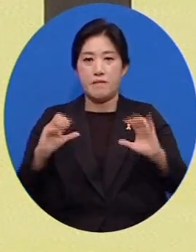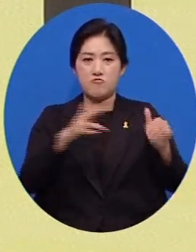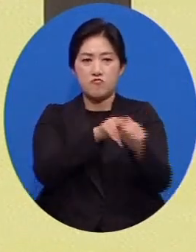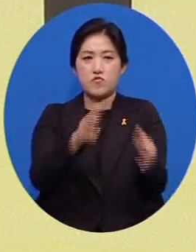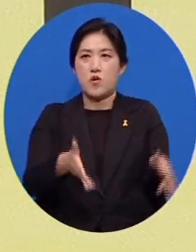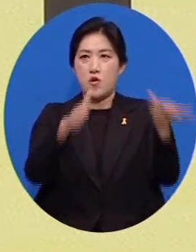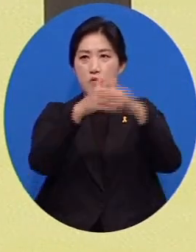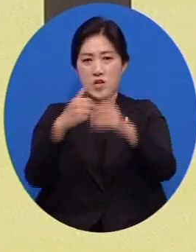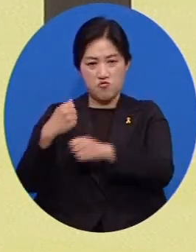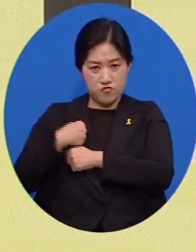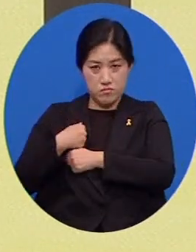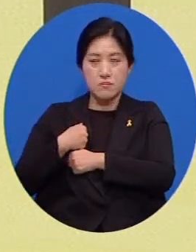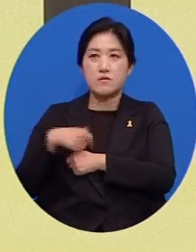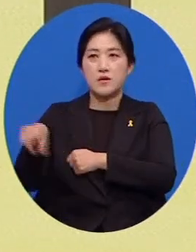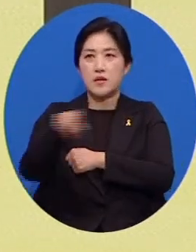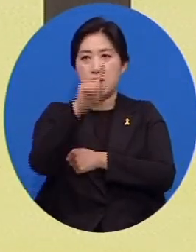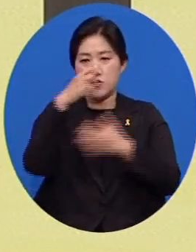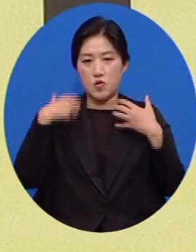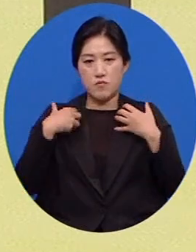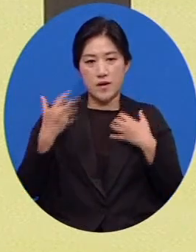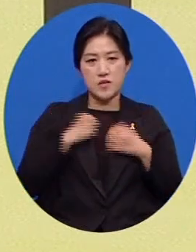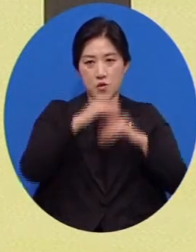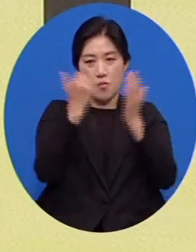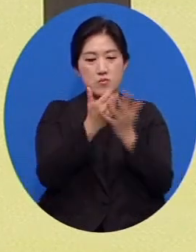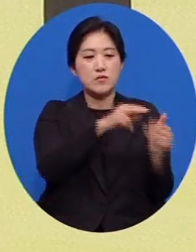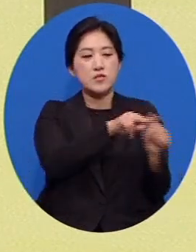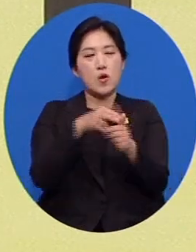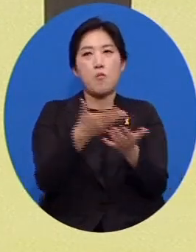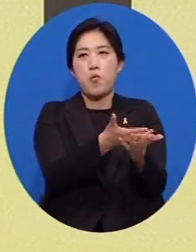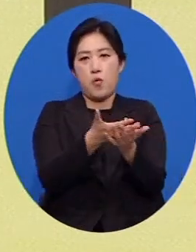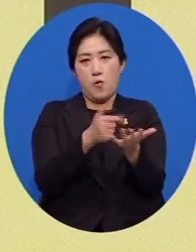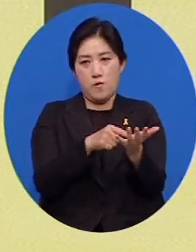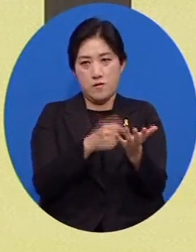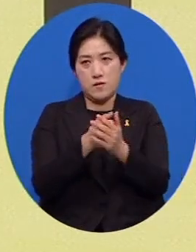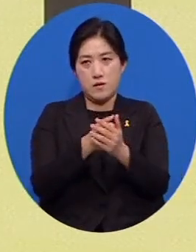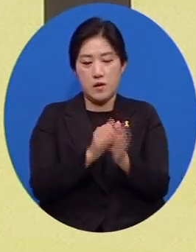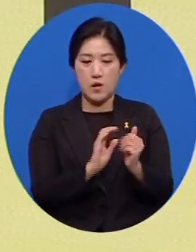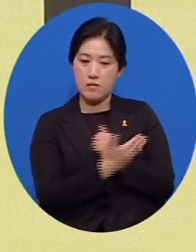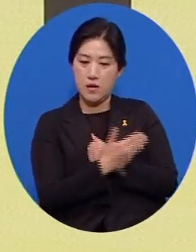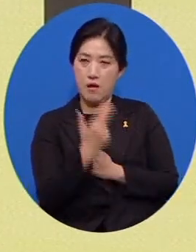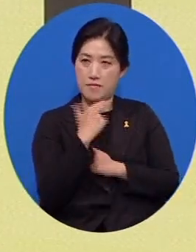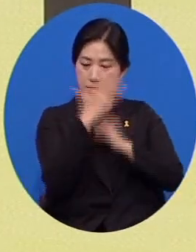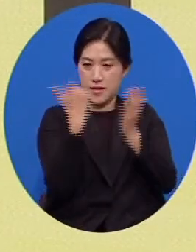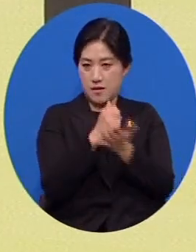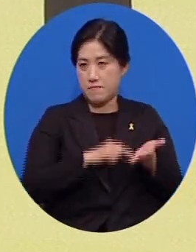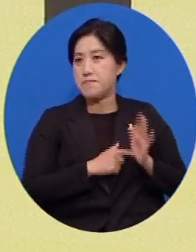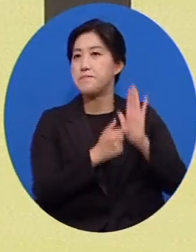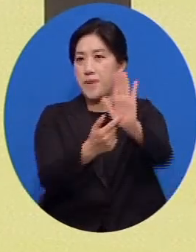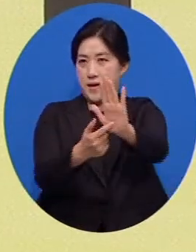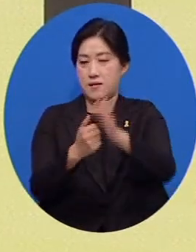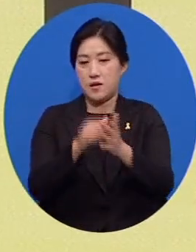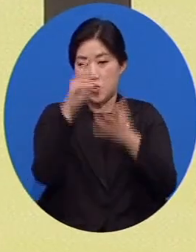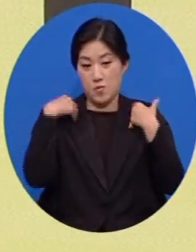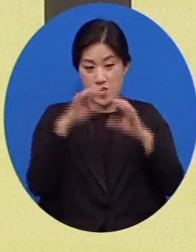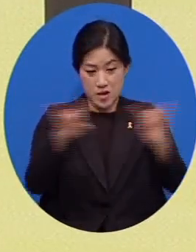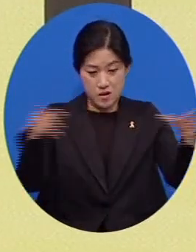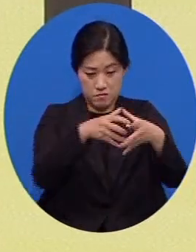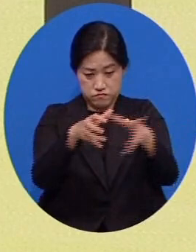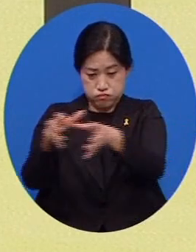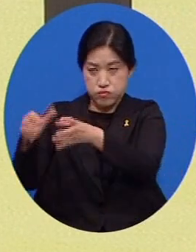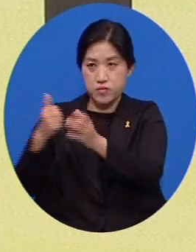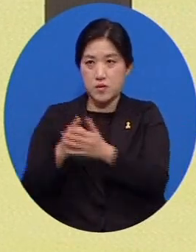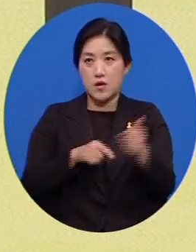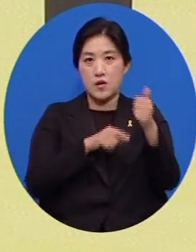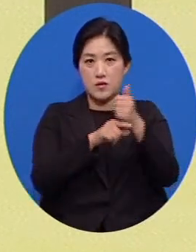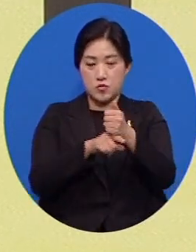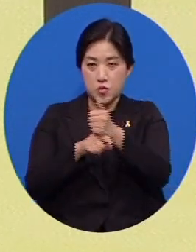국정원, 군 등 정부가 보유한 모든 정보를 성역 없이 공개하고 정부 각 부처에도